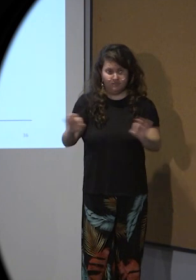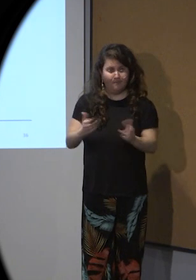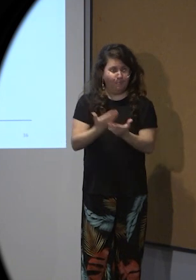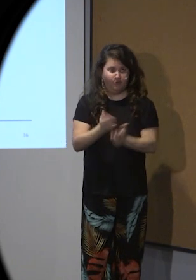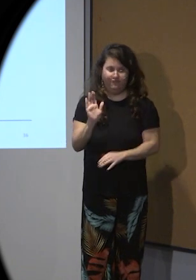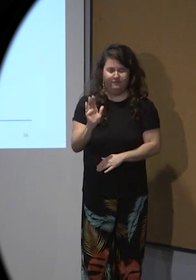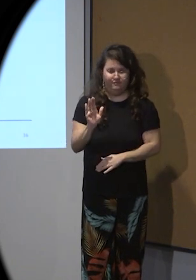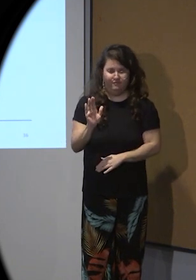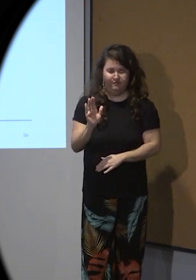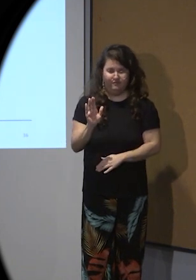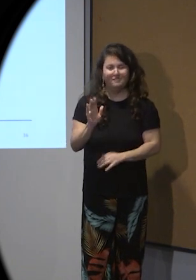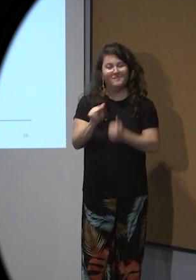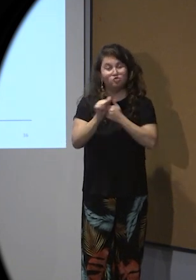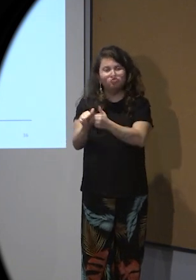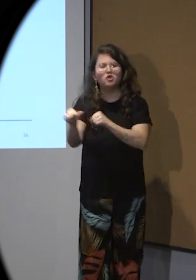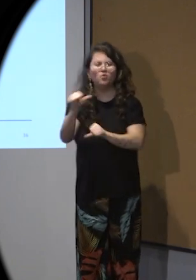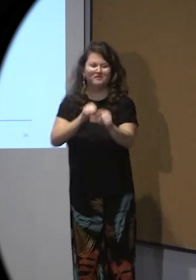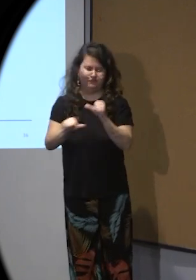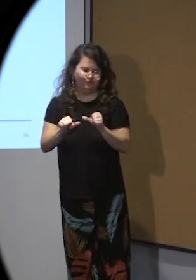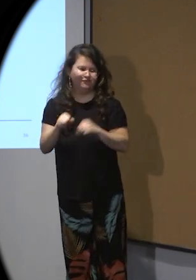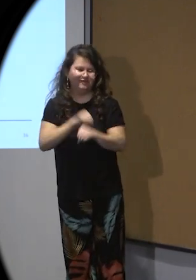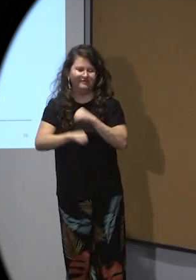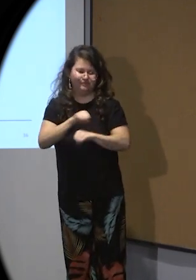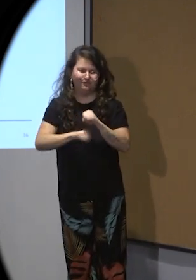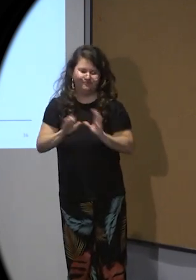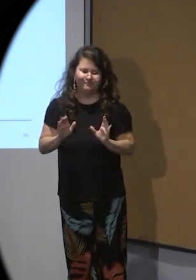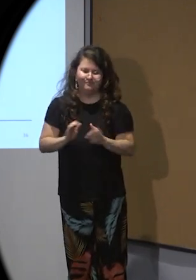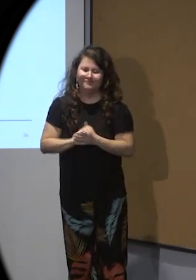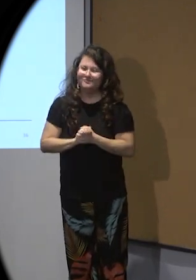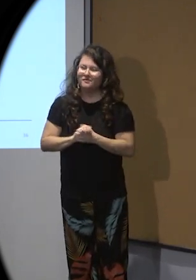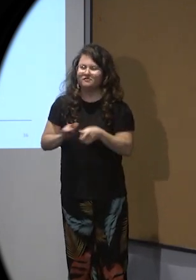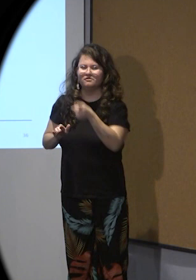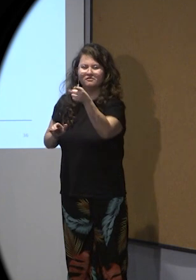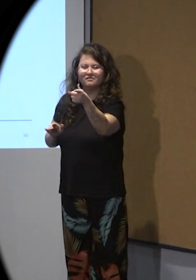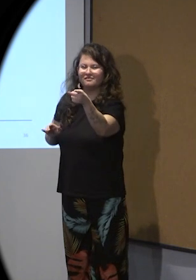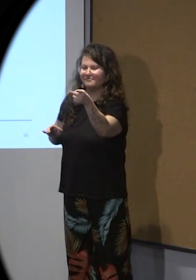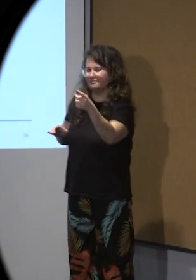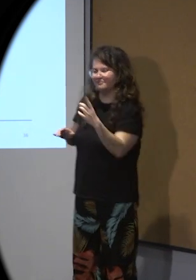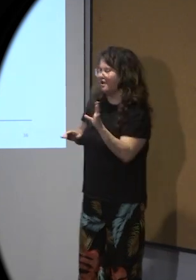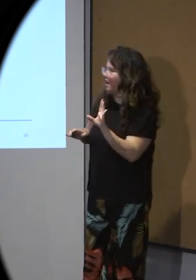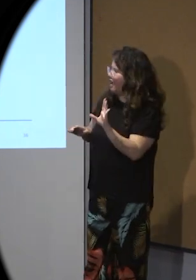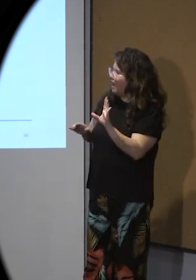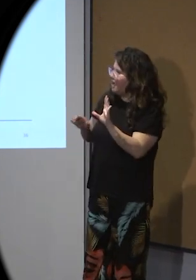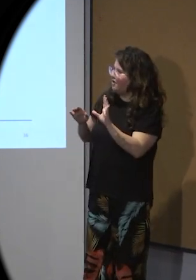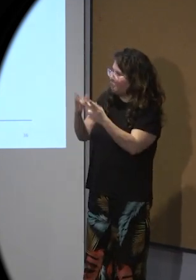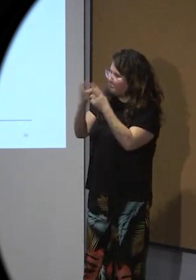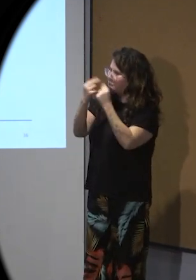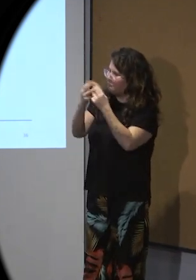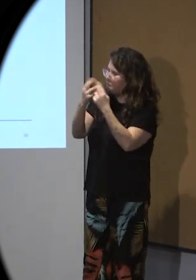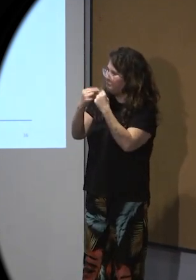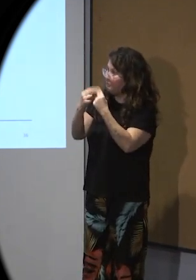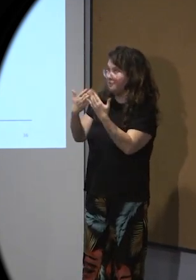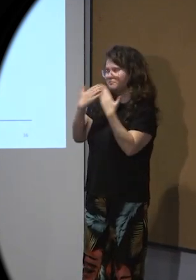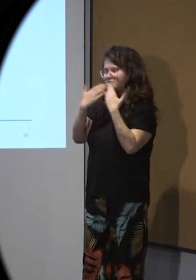Oui. Bon, on les voit juste après, alors. Il y avait une question dans la salle. Je vous laisse la parole. Oui, j'ai écouté avec beaucoup d'attention votre exposé, je vous